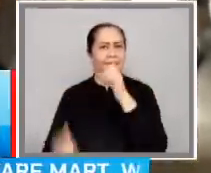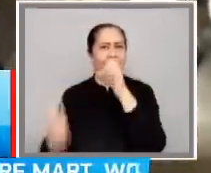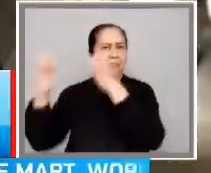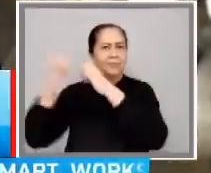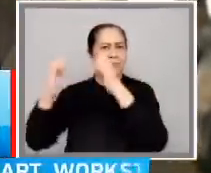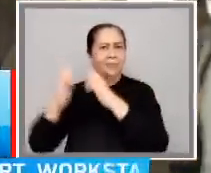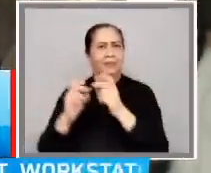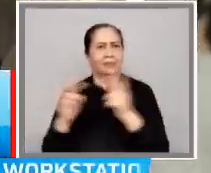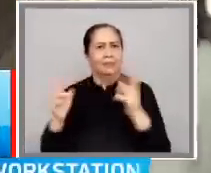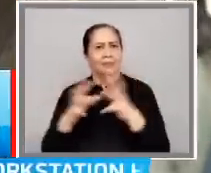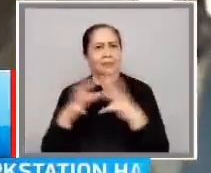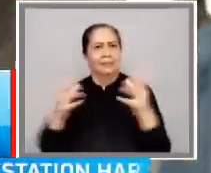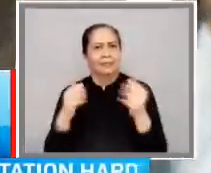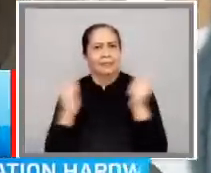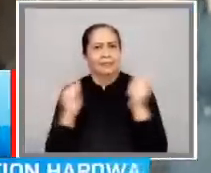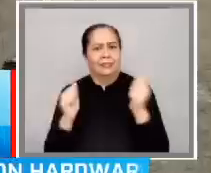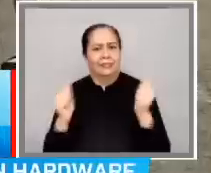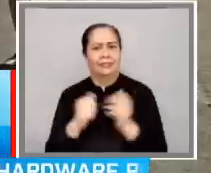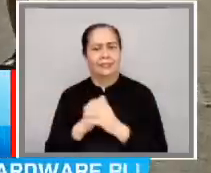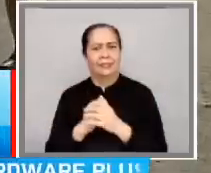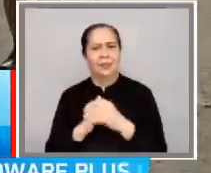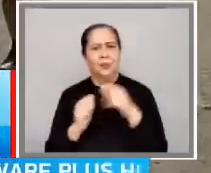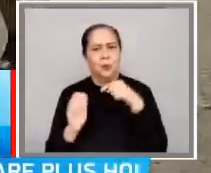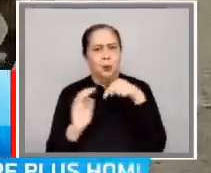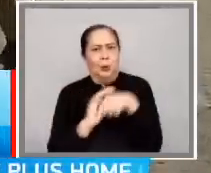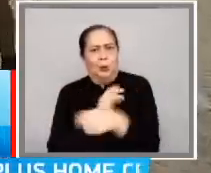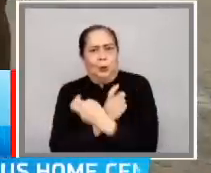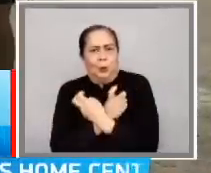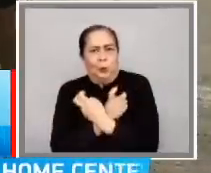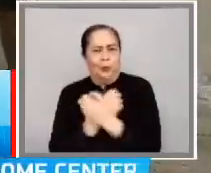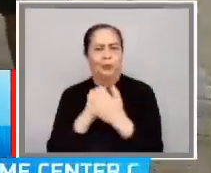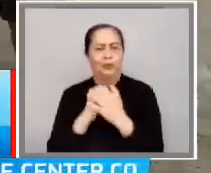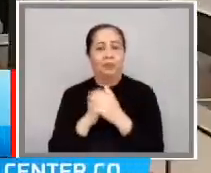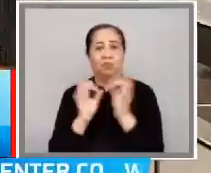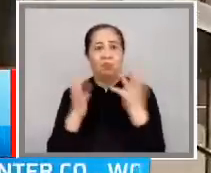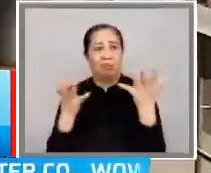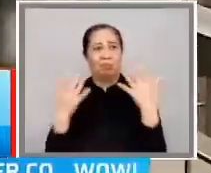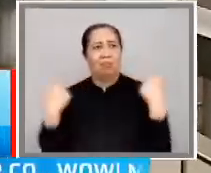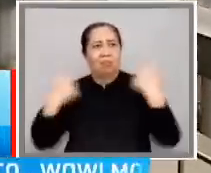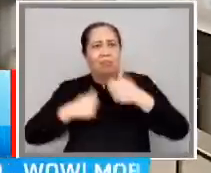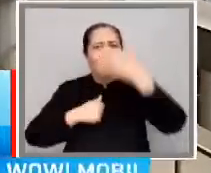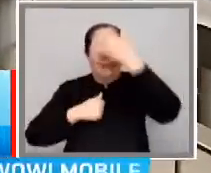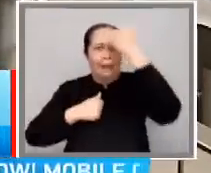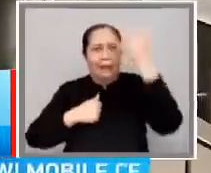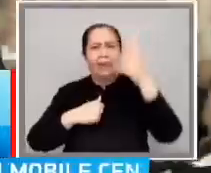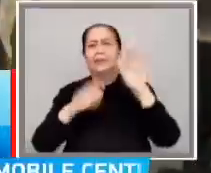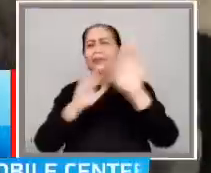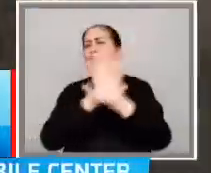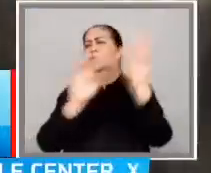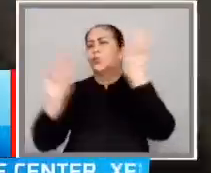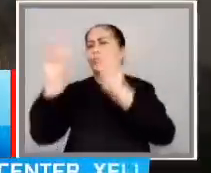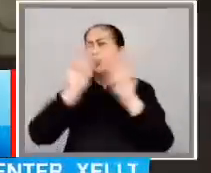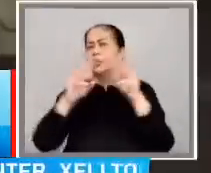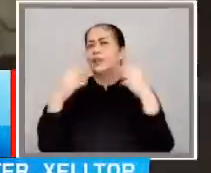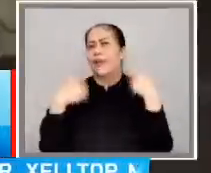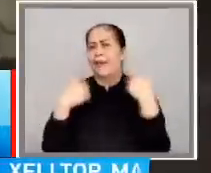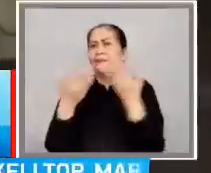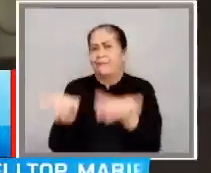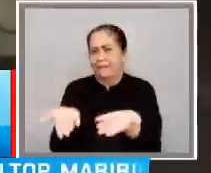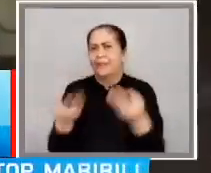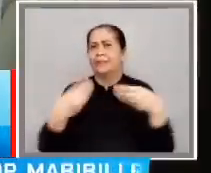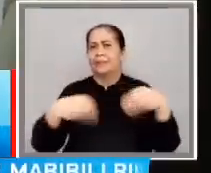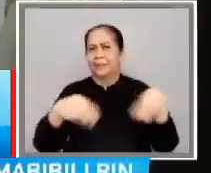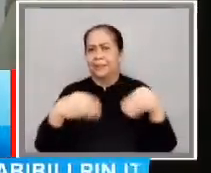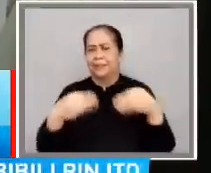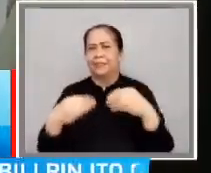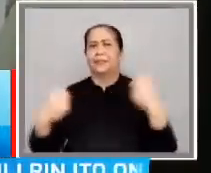yung lamig. Tagos hanggang buto. Kung wala namang baong pananggalang sa lamig, huwag mag-alala dahil maraming nagbebenta ng mga